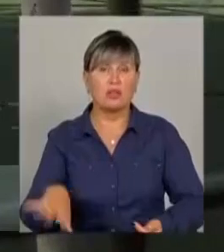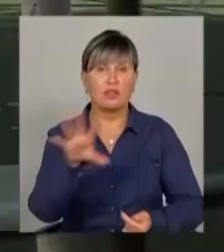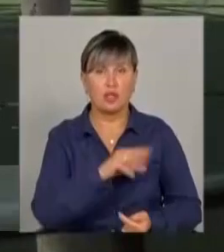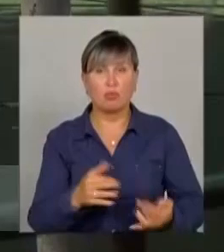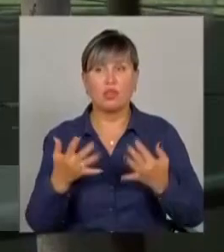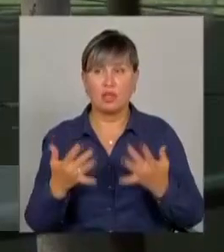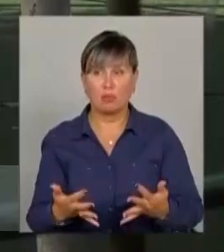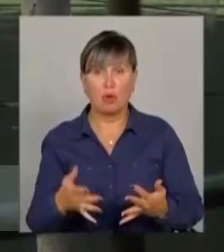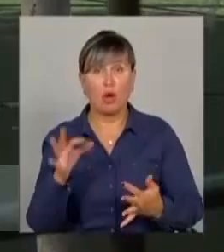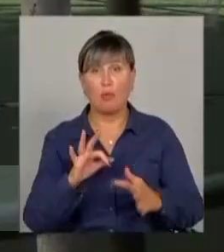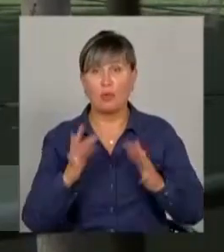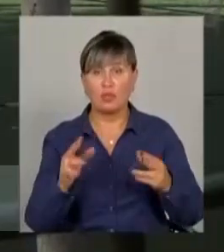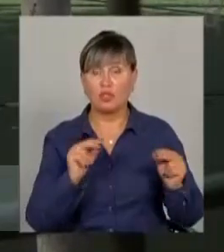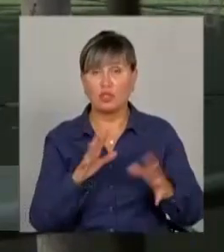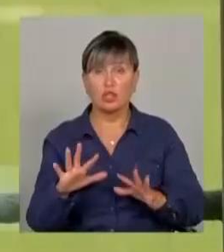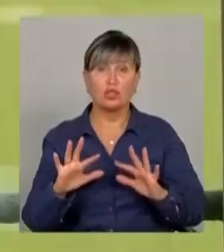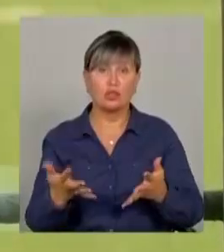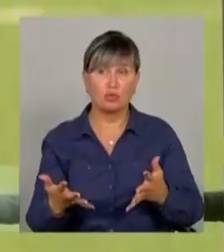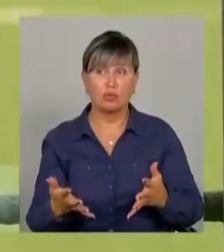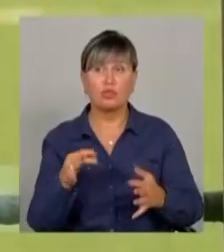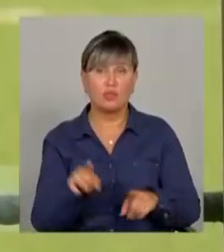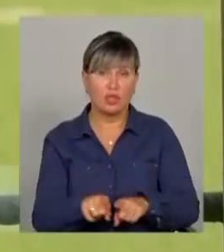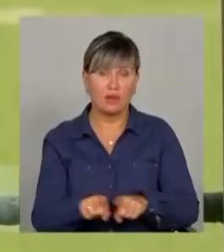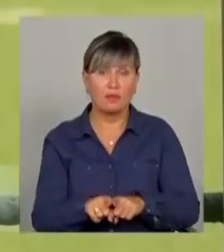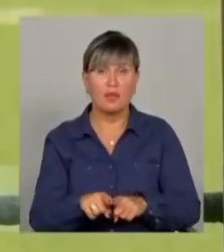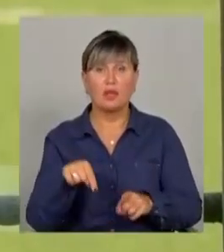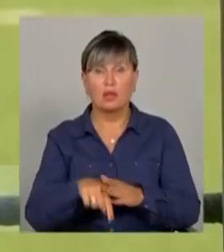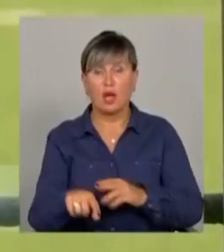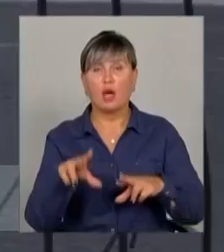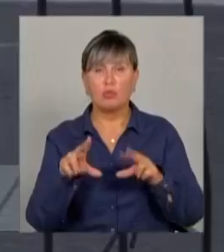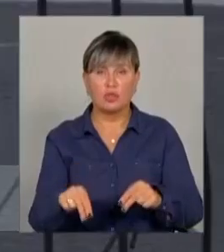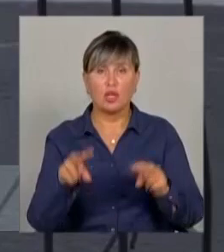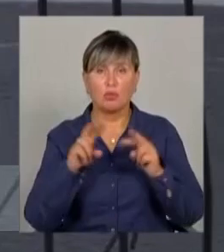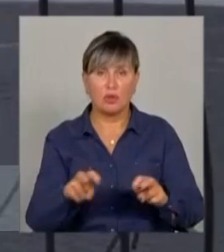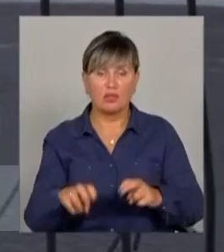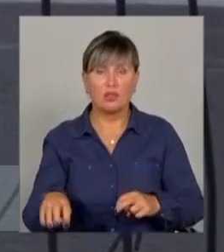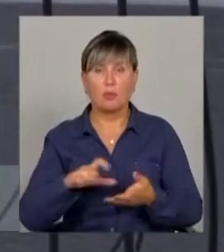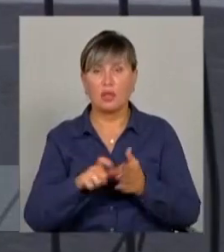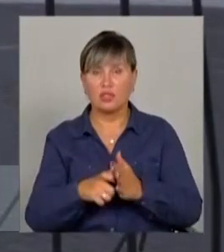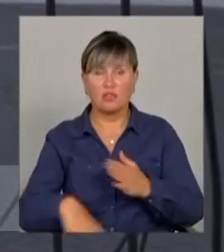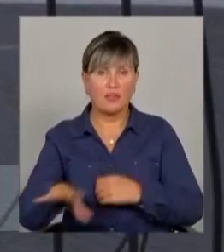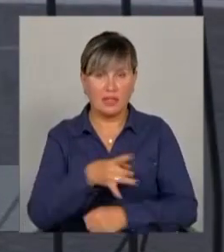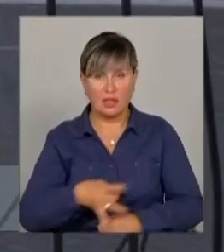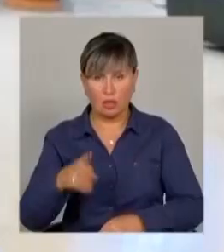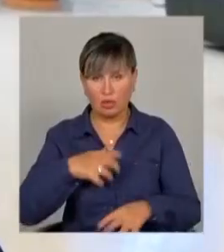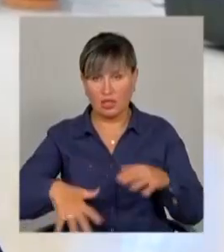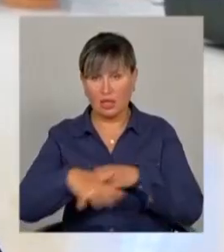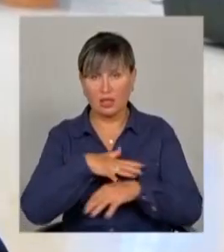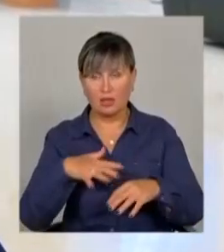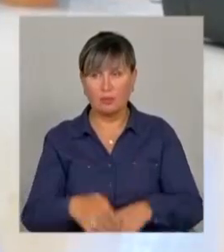всеми требованиями о произошедшее несчастный случай тем не менее Просвещения пообещали проверить спортплощадки во всех регионах страны